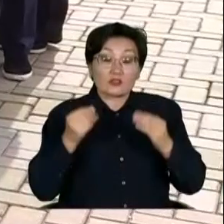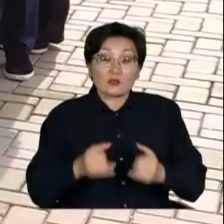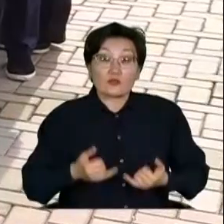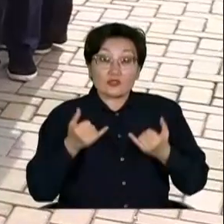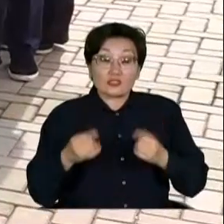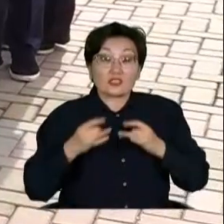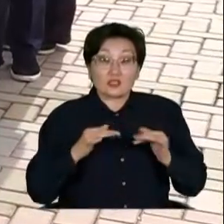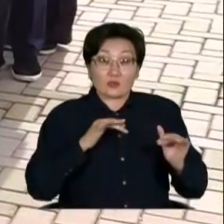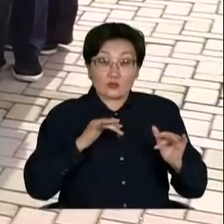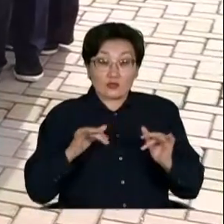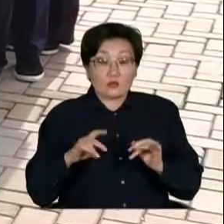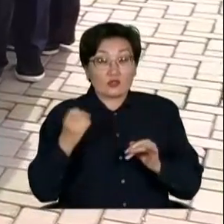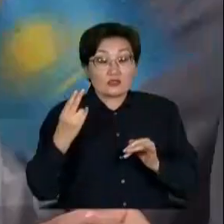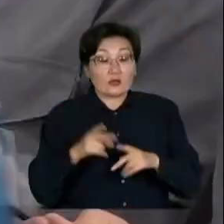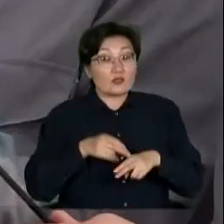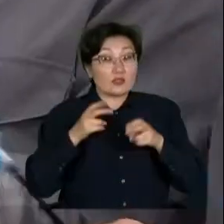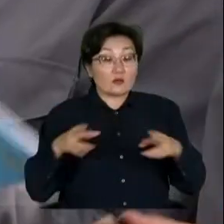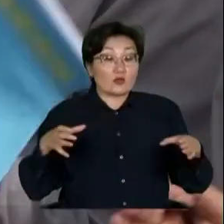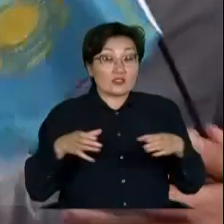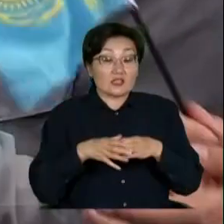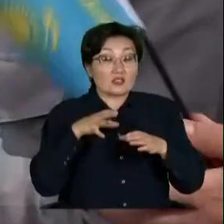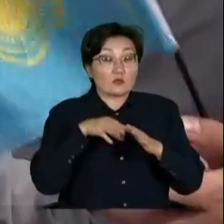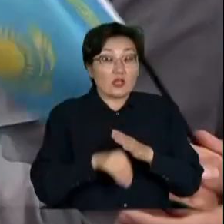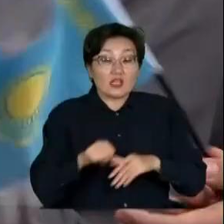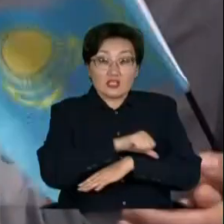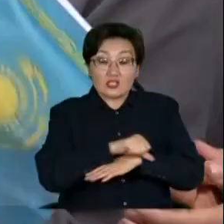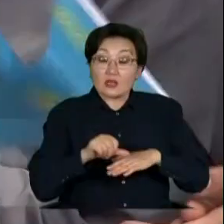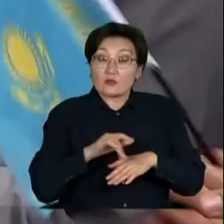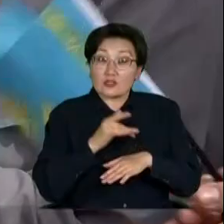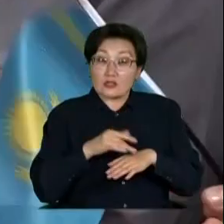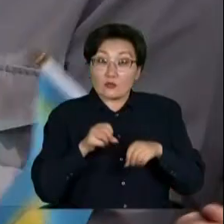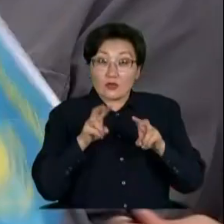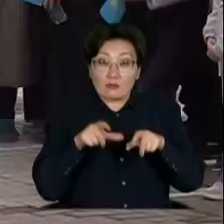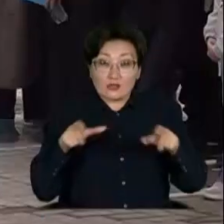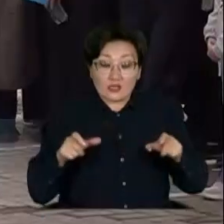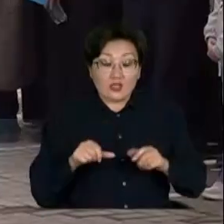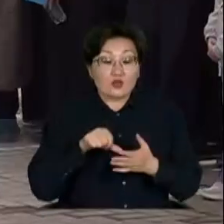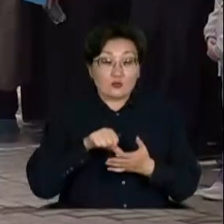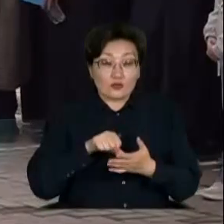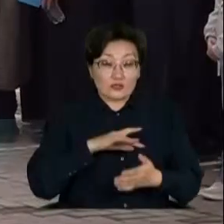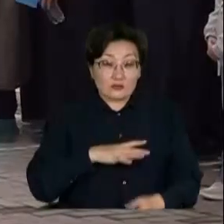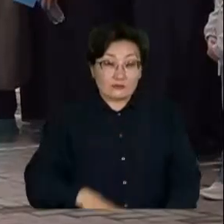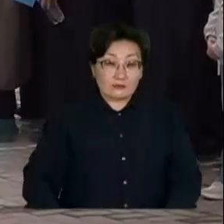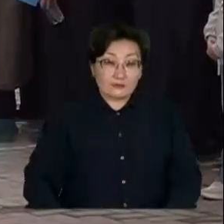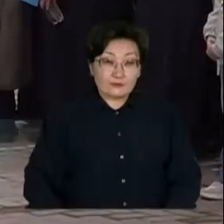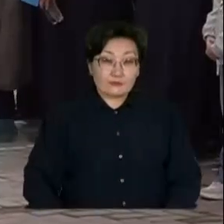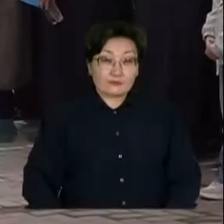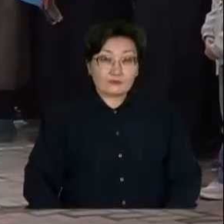арналған салтанатты шараға ұлттық қауіпсіздік комитетіне қарасты шекара қызметінің мамандары да атсалысты.